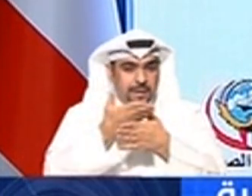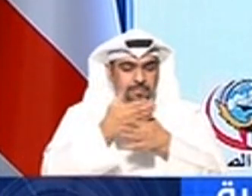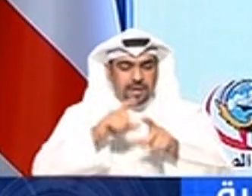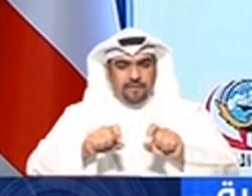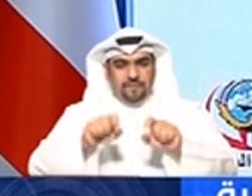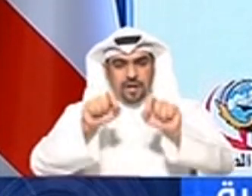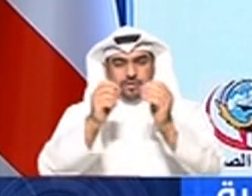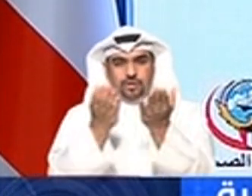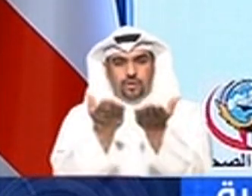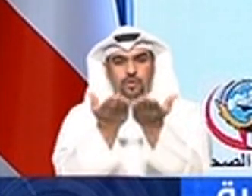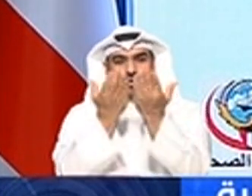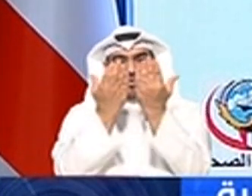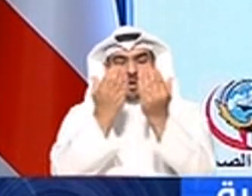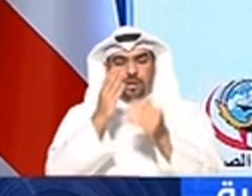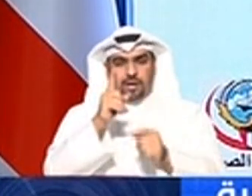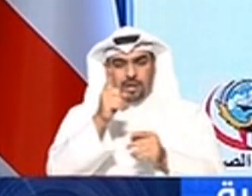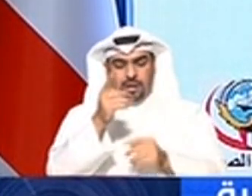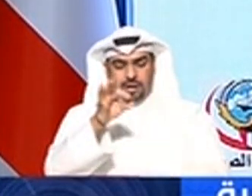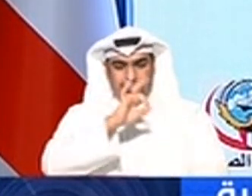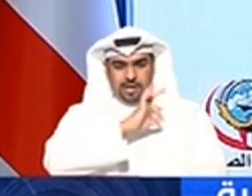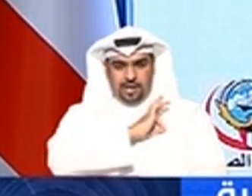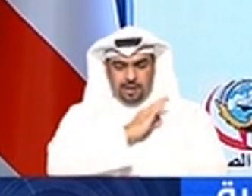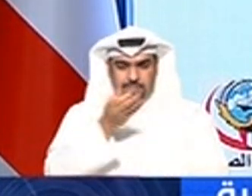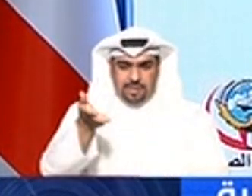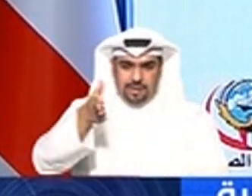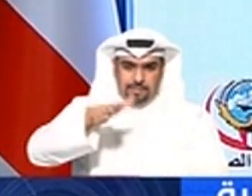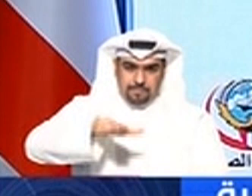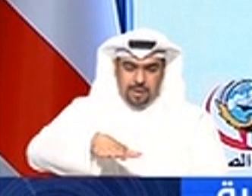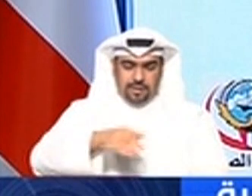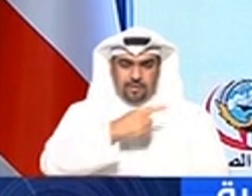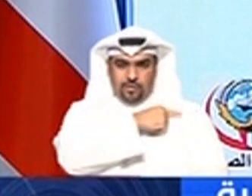لهم وللجميع الرحمة والغفران.